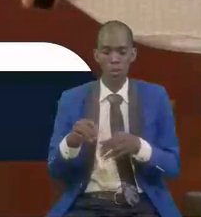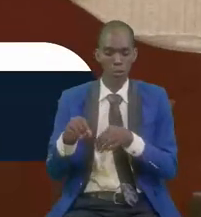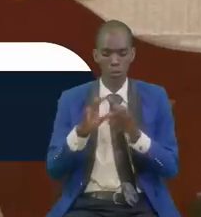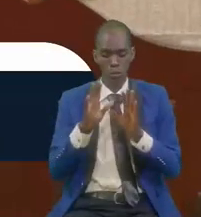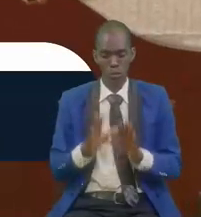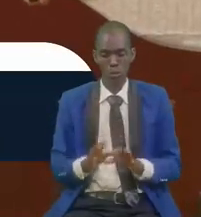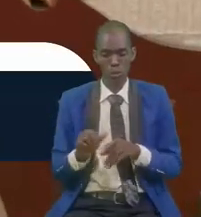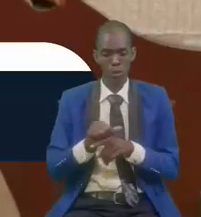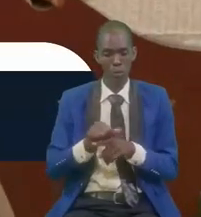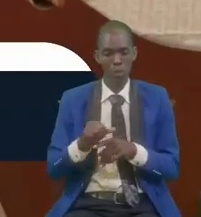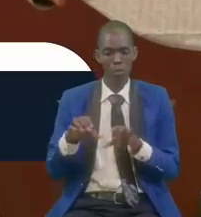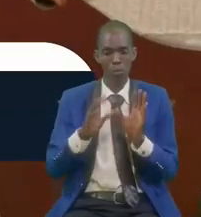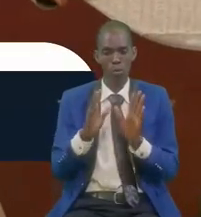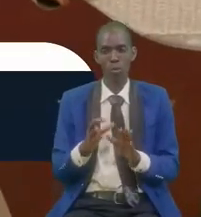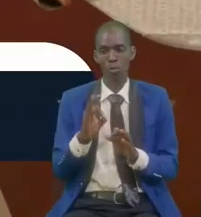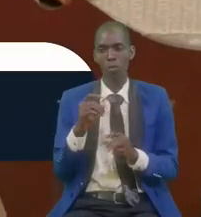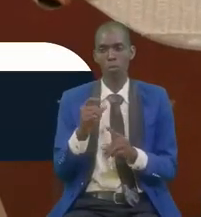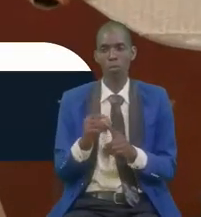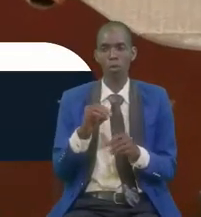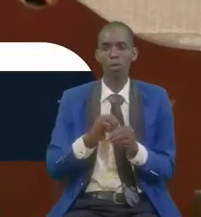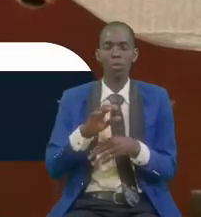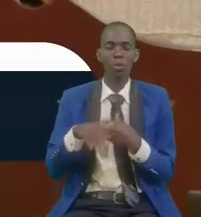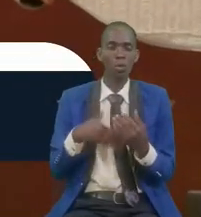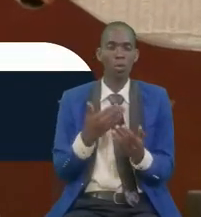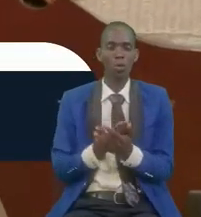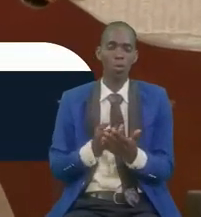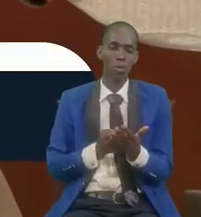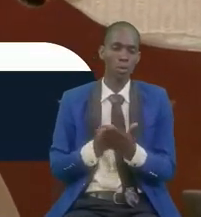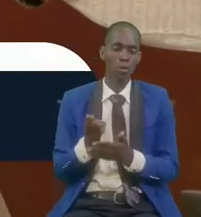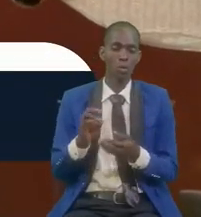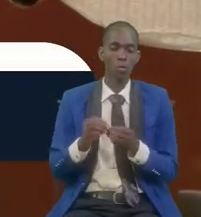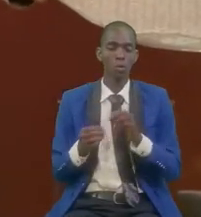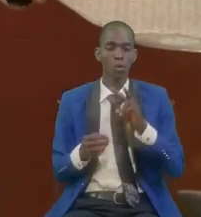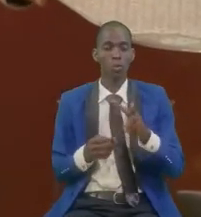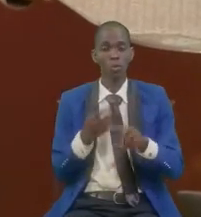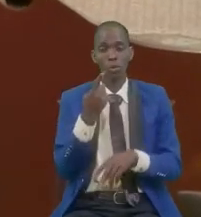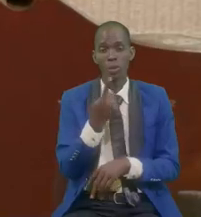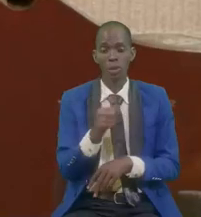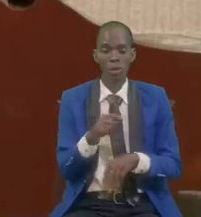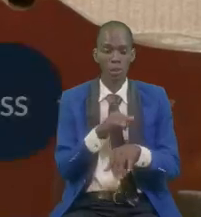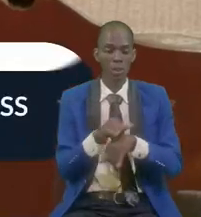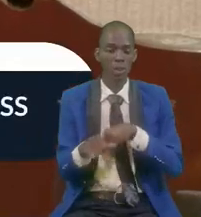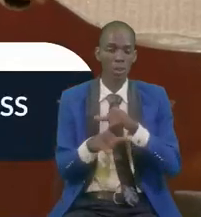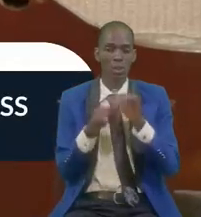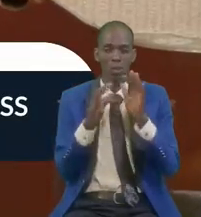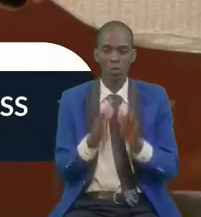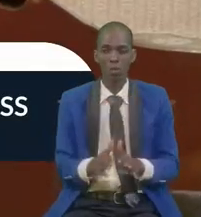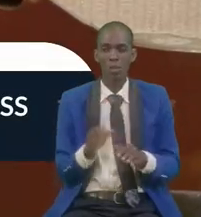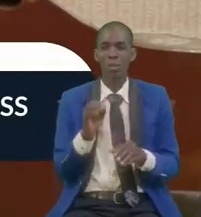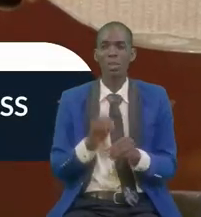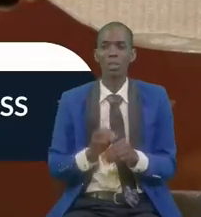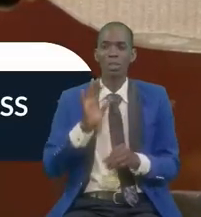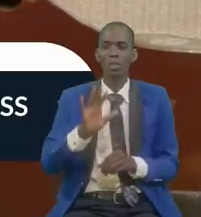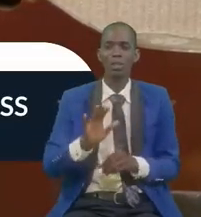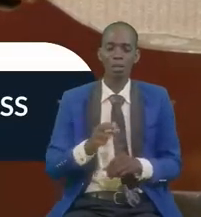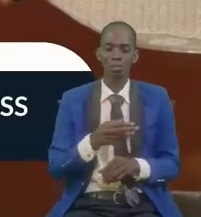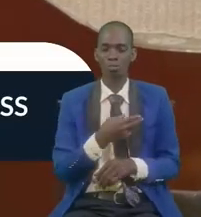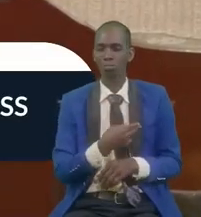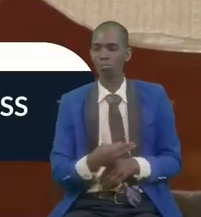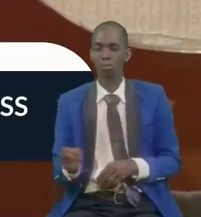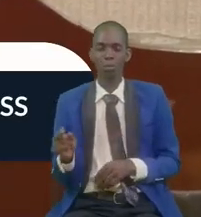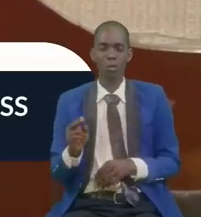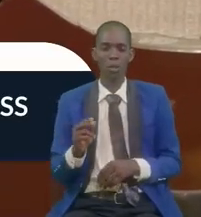la parole en toute sincérité. 2. Les séducteurs dans leur rébellion sans le